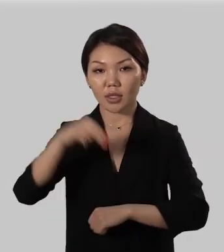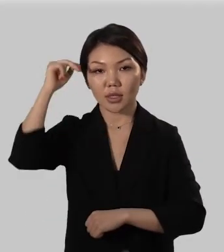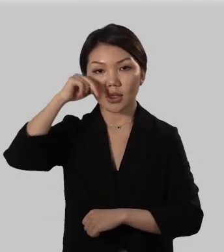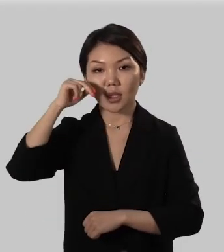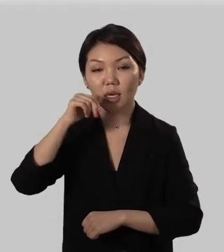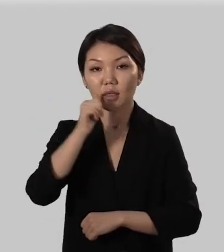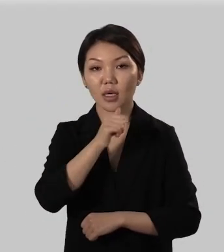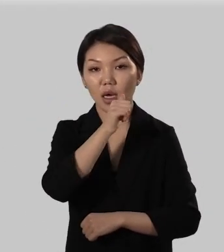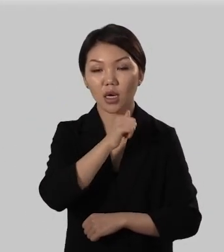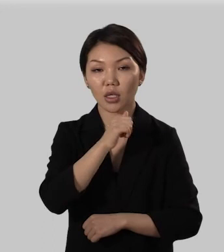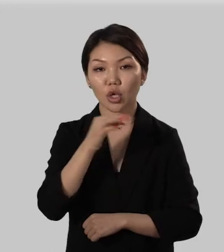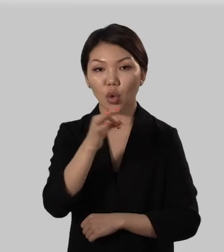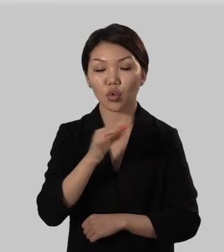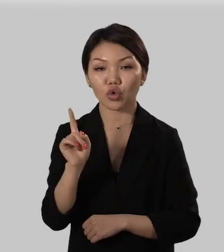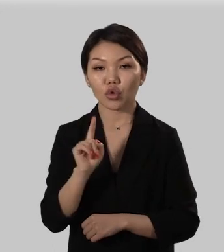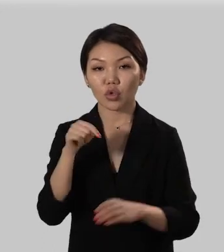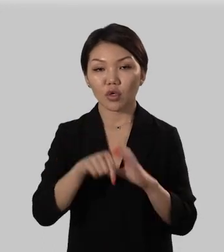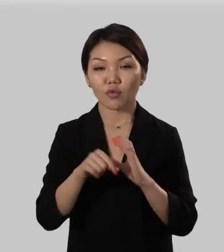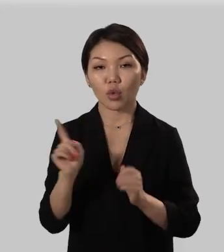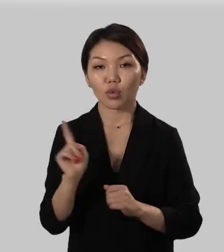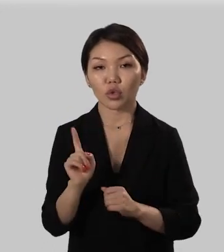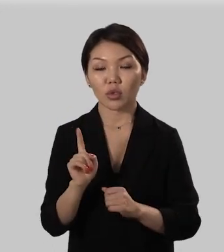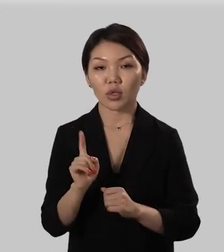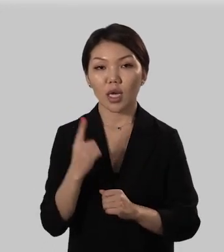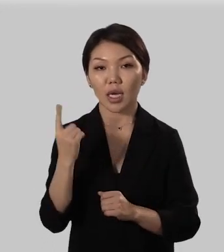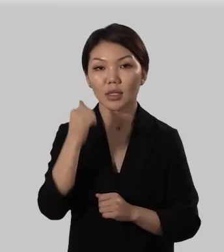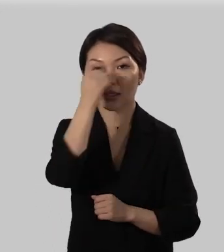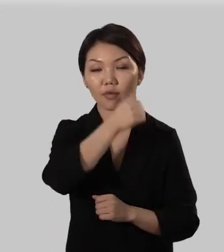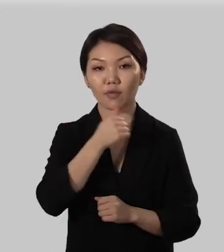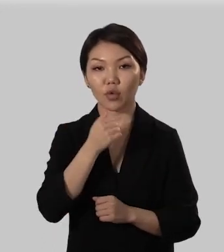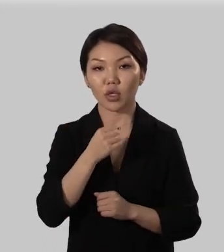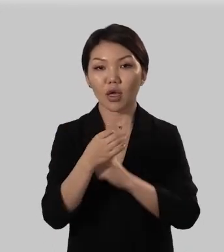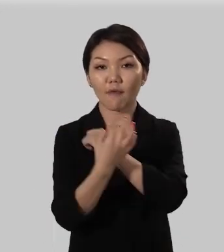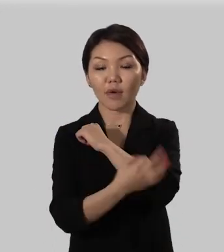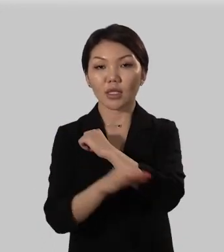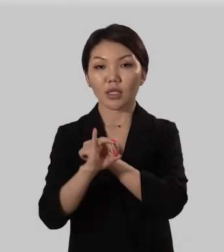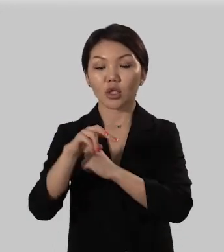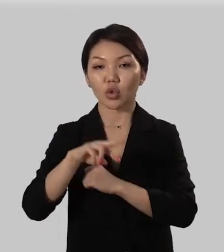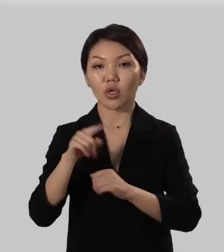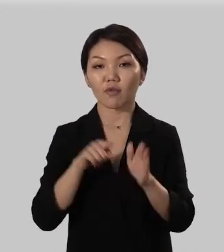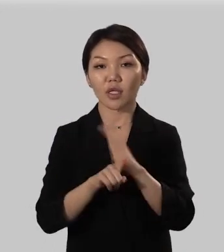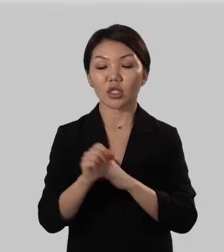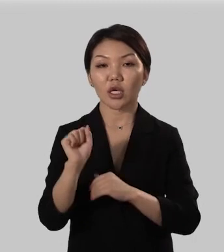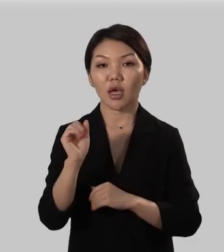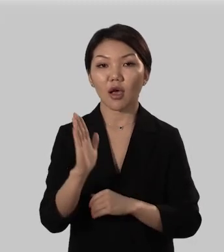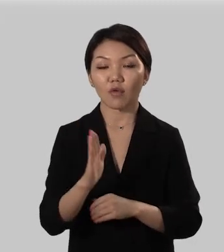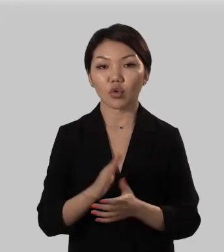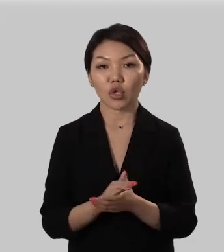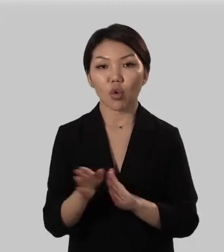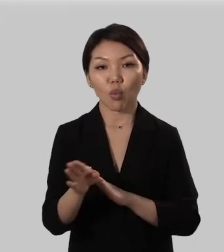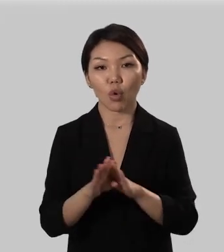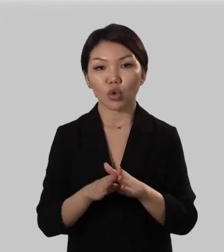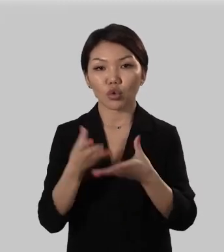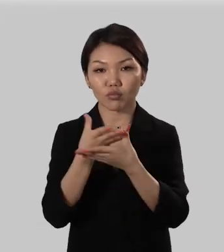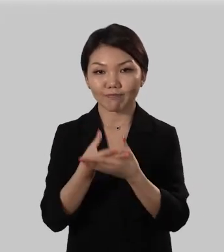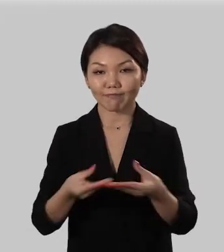загадка озера заключается в том что она раз в год в конце июля начале августа полностью